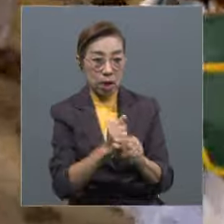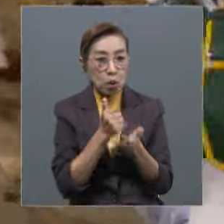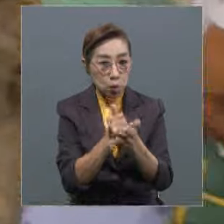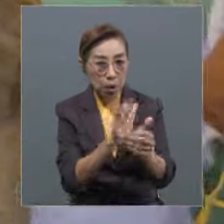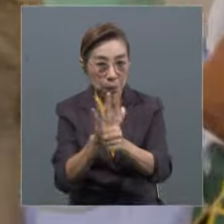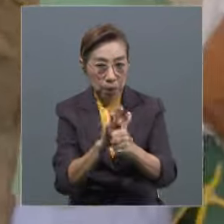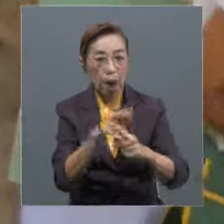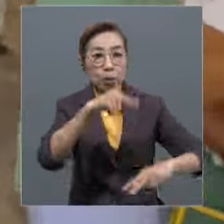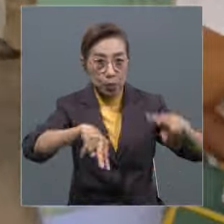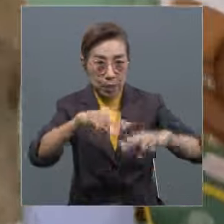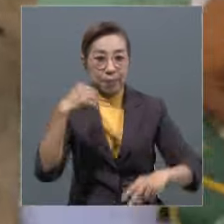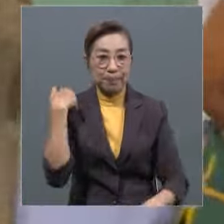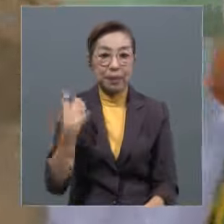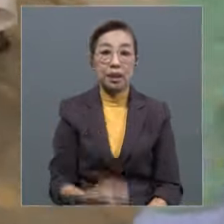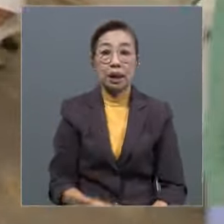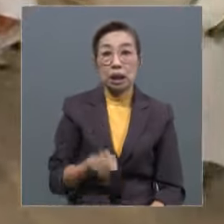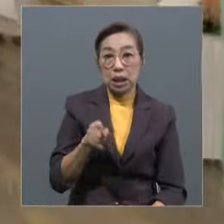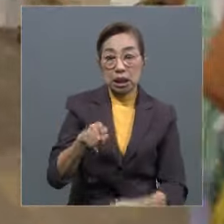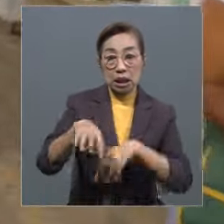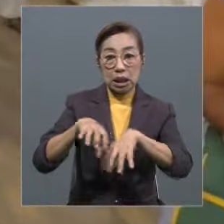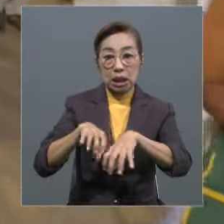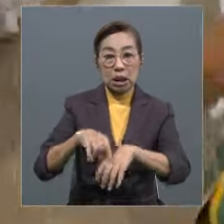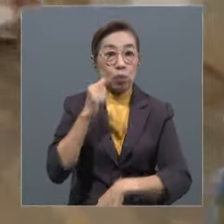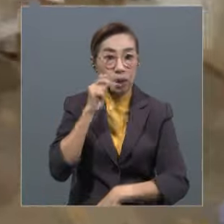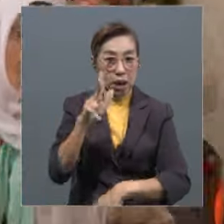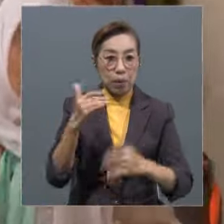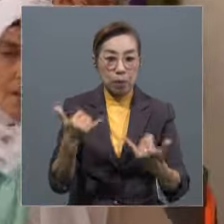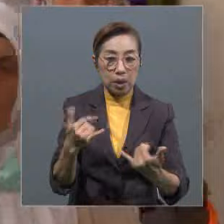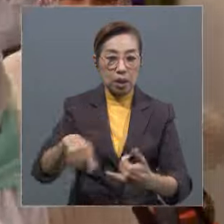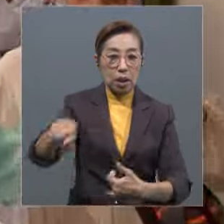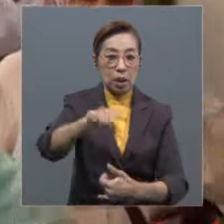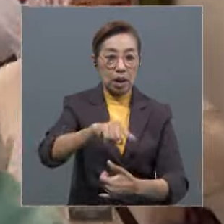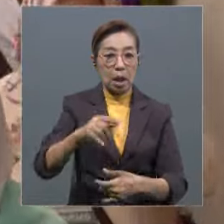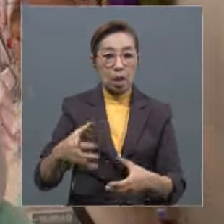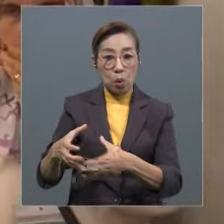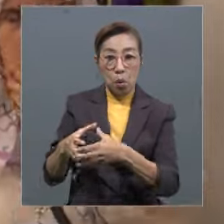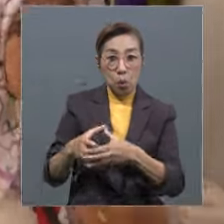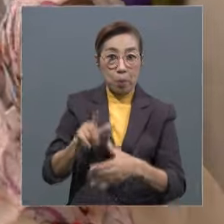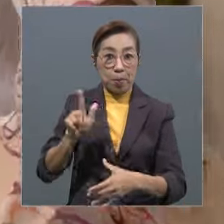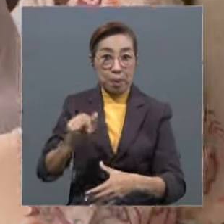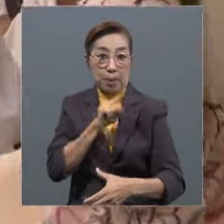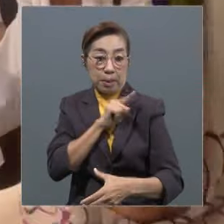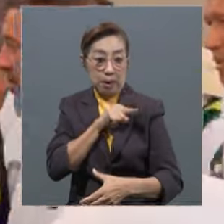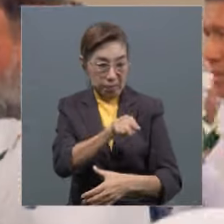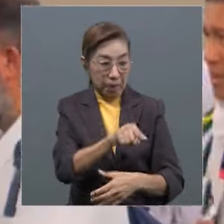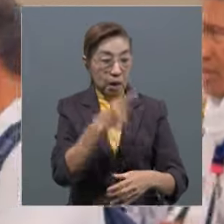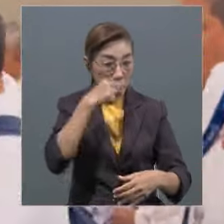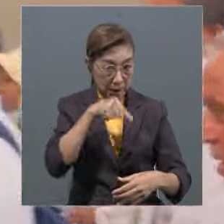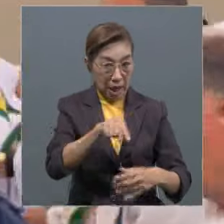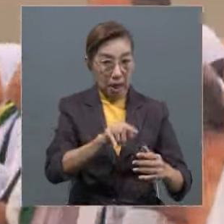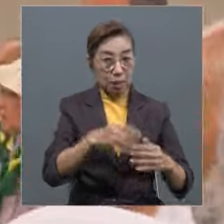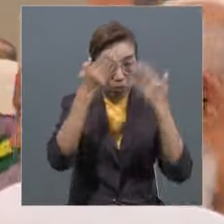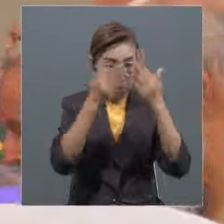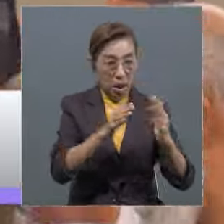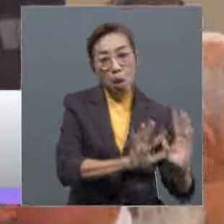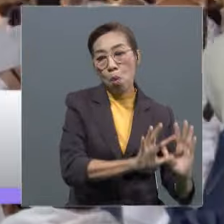ตลอดเส้นทางค่ะการประกอบพิธีฮัจญ์วันที่ 3ผู้ประกอบการหรือแซะได้นำผู้แสวงบุญชาวไทยเดินเท้าด้วยระยะทางประมาณ